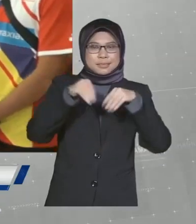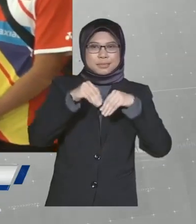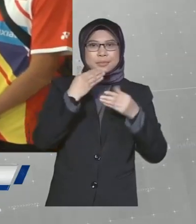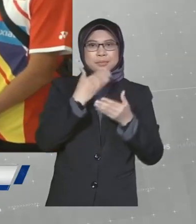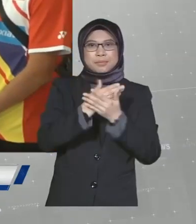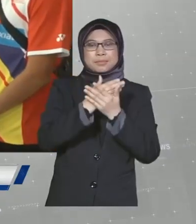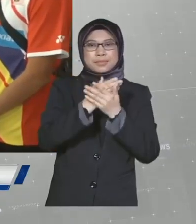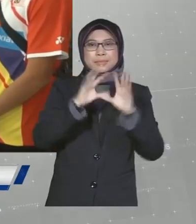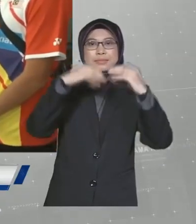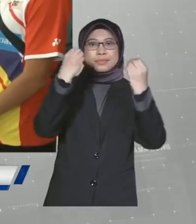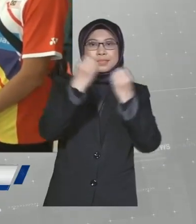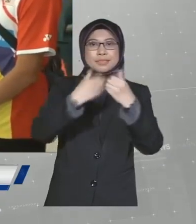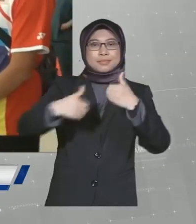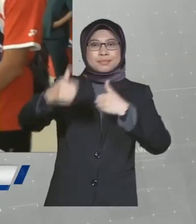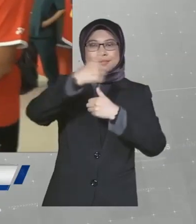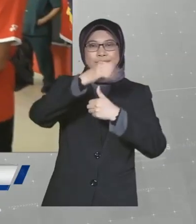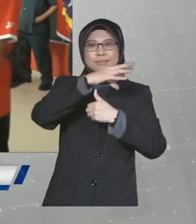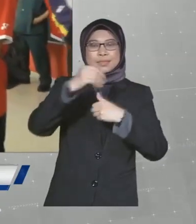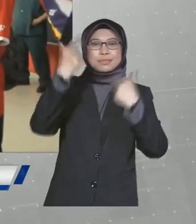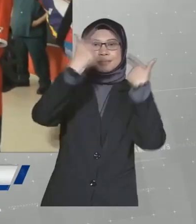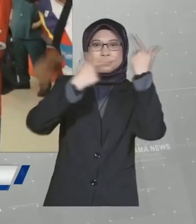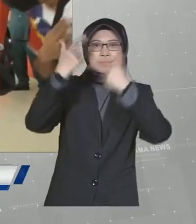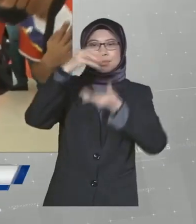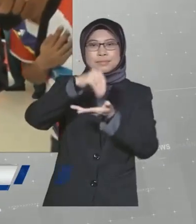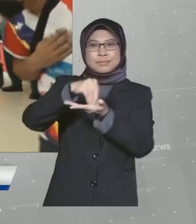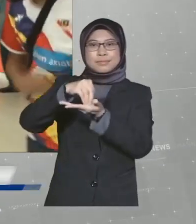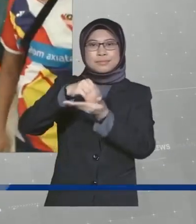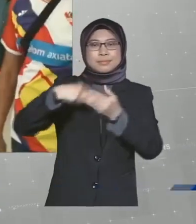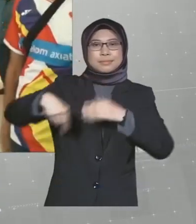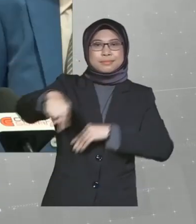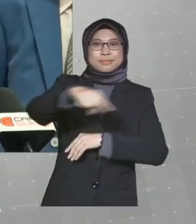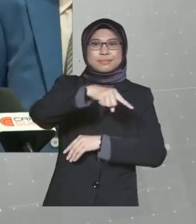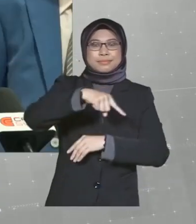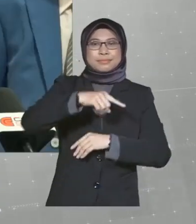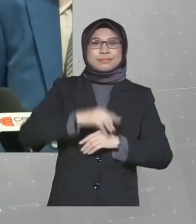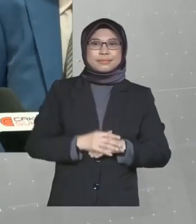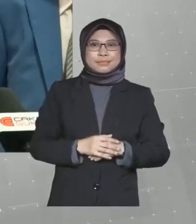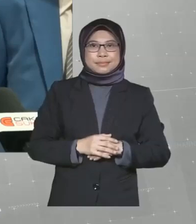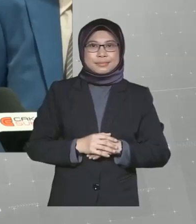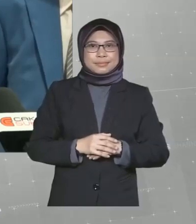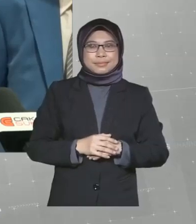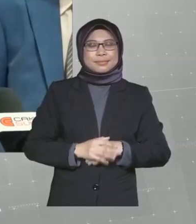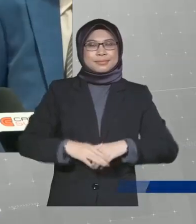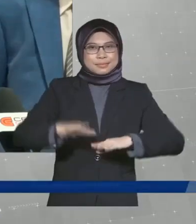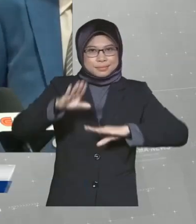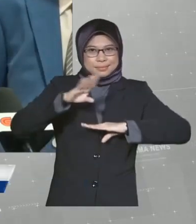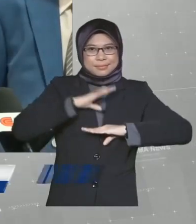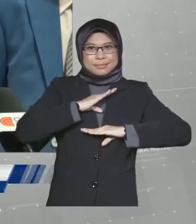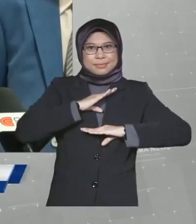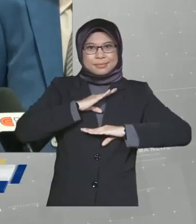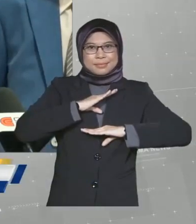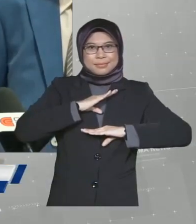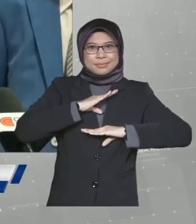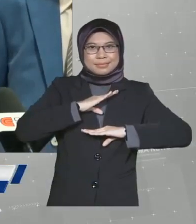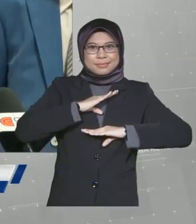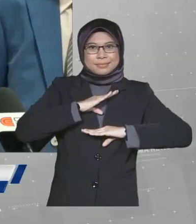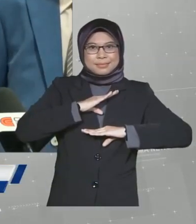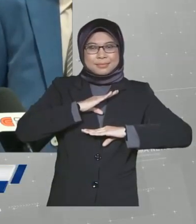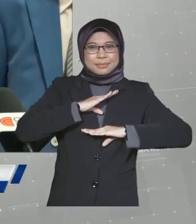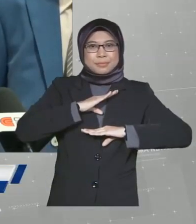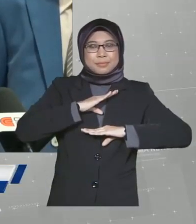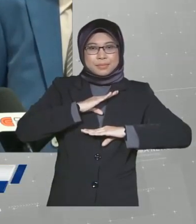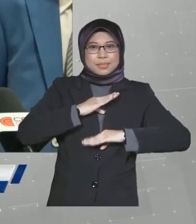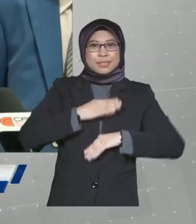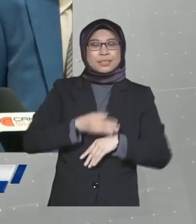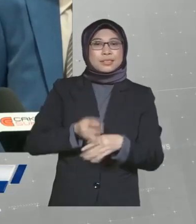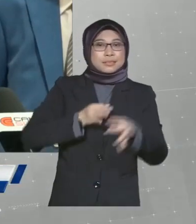tertinggi badan induk itu dan dibawa melawat ke beberapa lokasi sekitar. Beliau berpuas hati terhadap